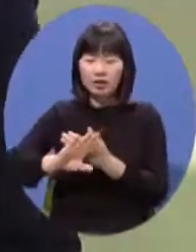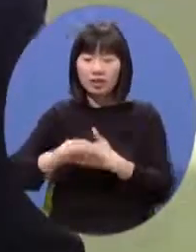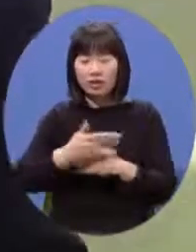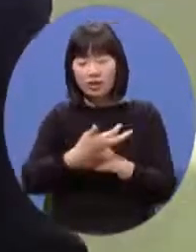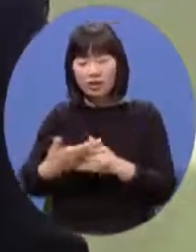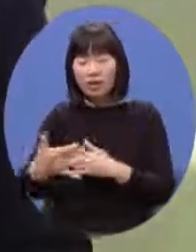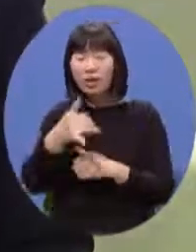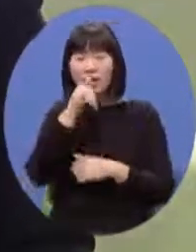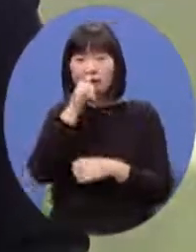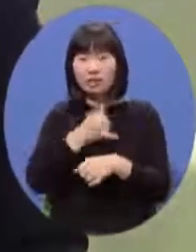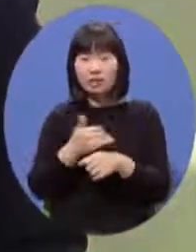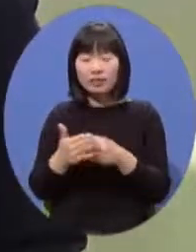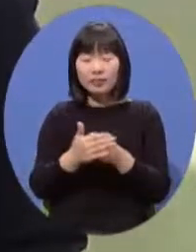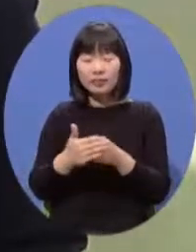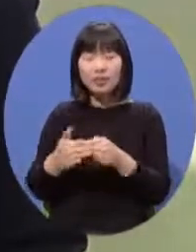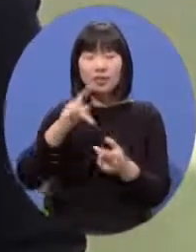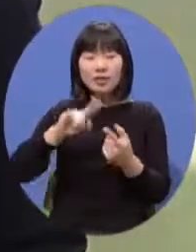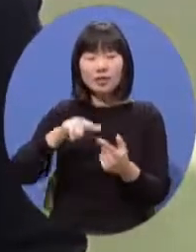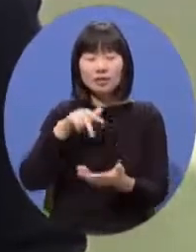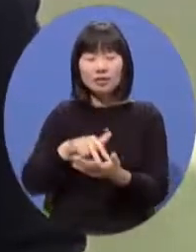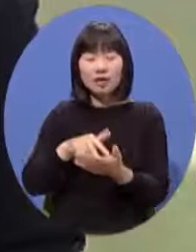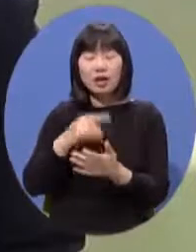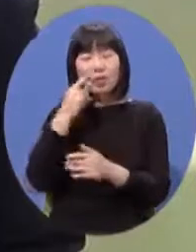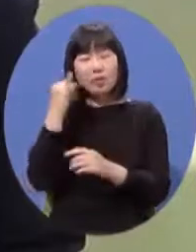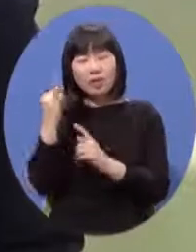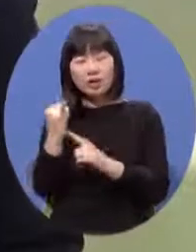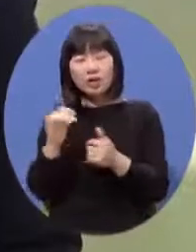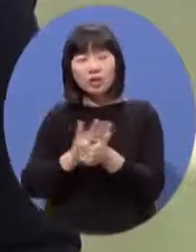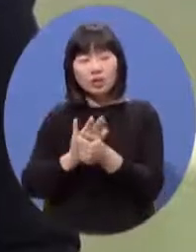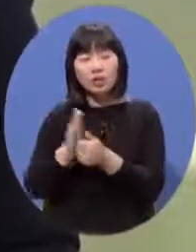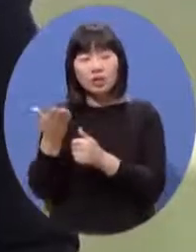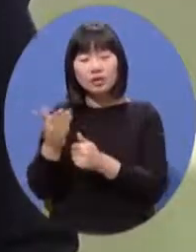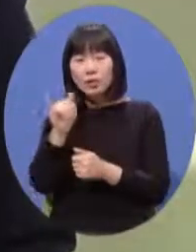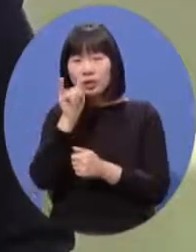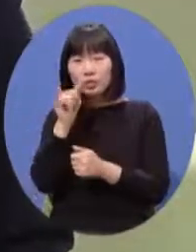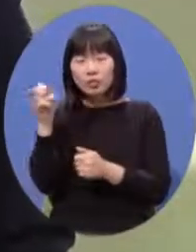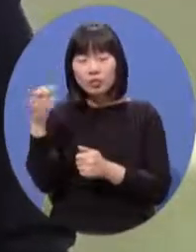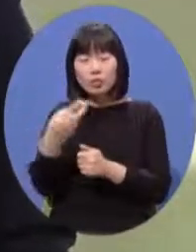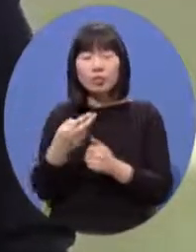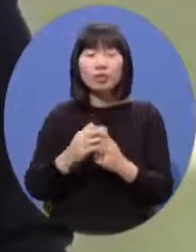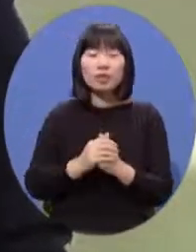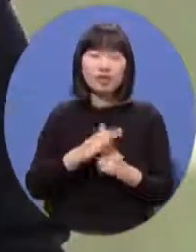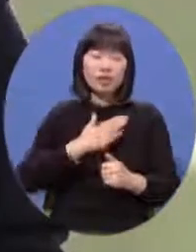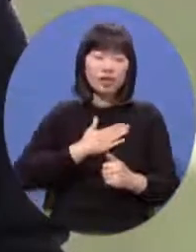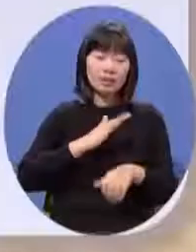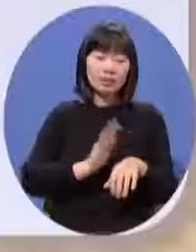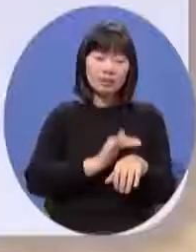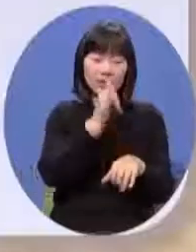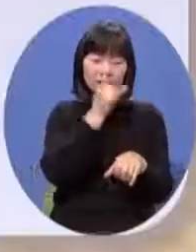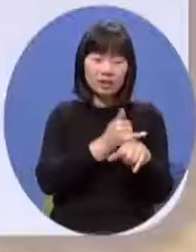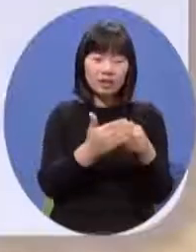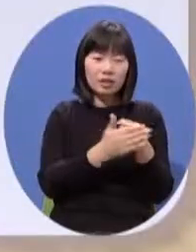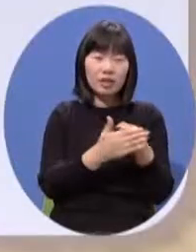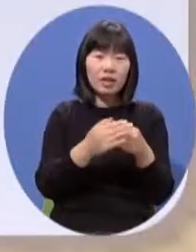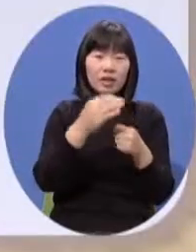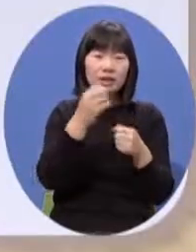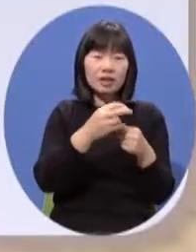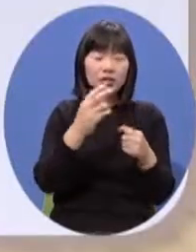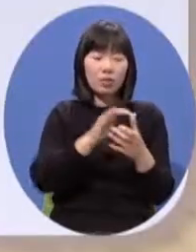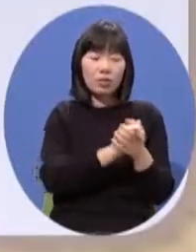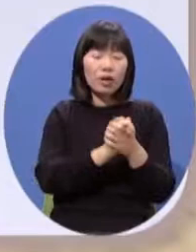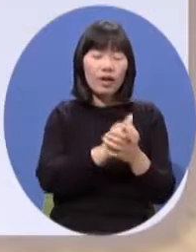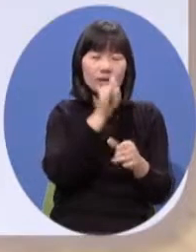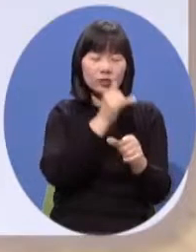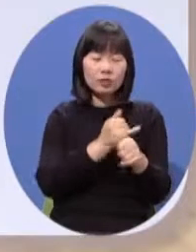흘러가게 되거든요. 그러면 이제 그런 부분에서 엄마가 좀 위로도 해줄 수 있고 아니면은 자기가 잘못했을 때 어떤 다시 화해를